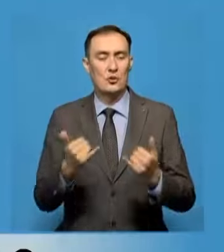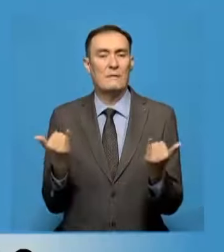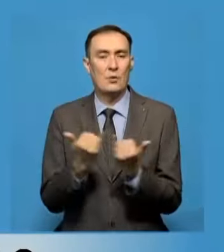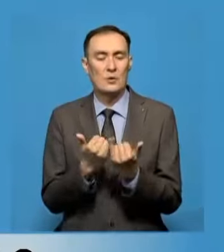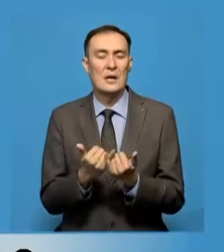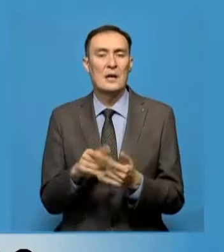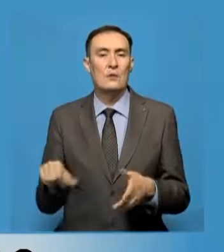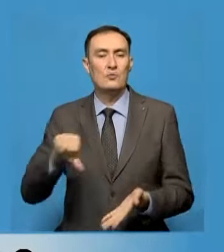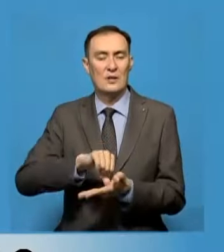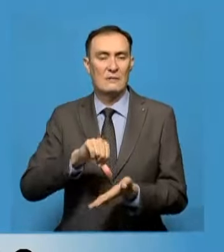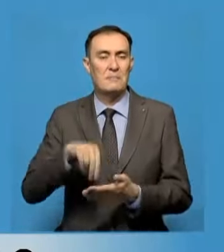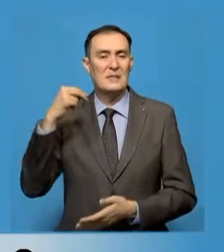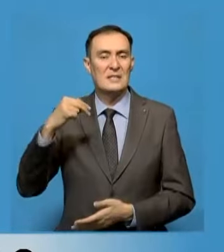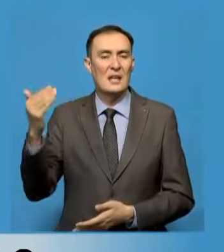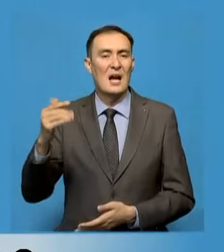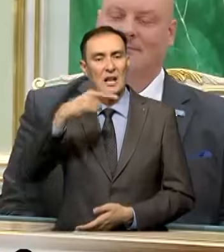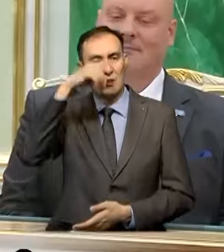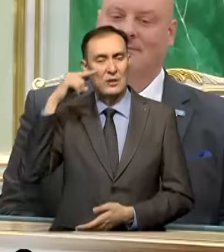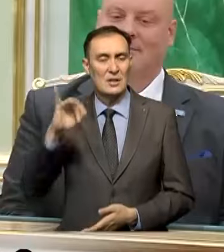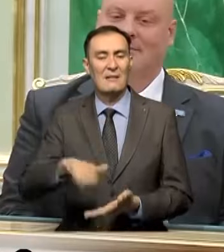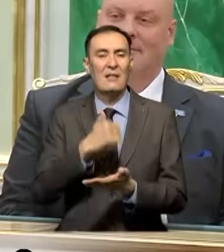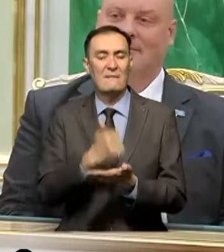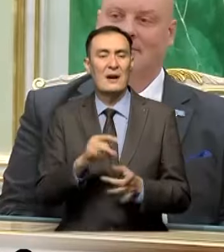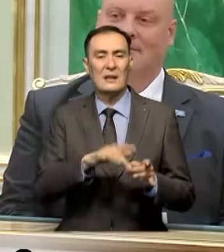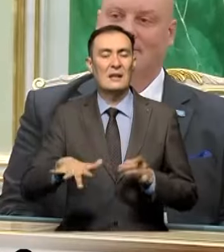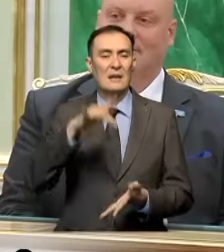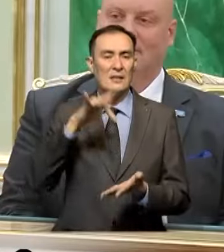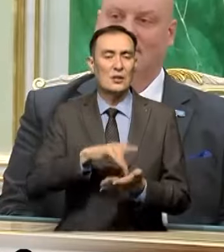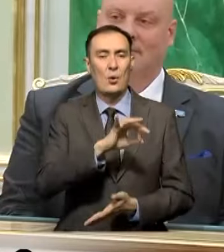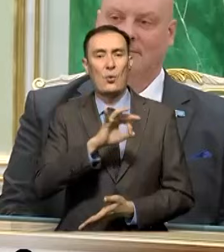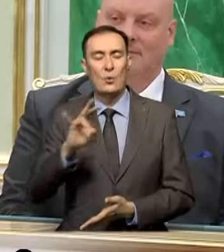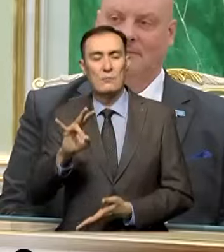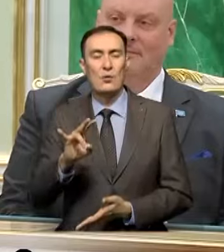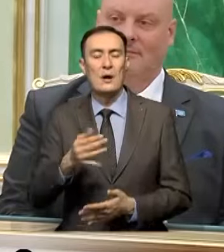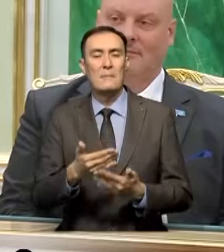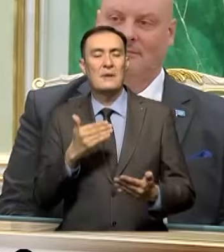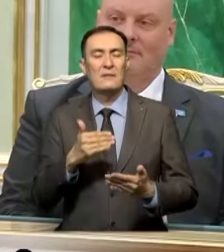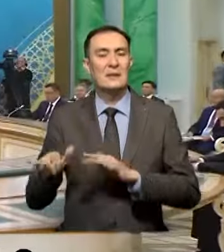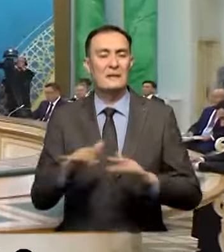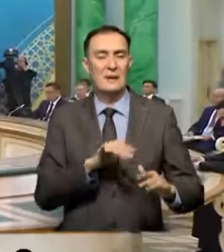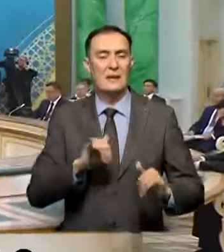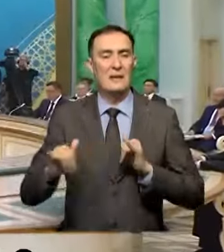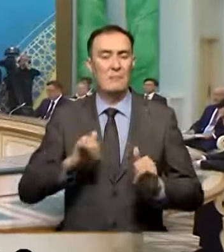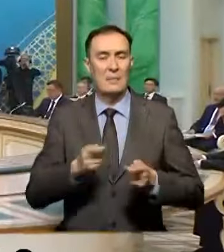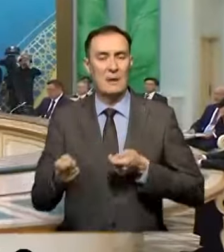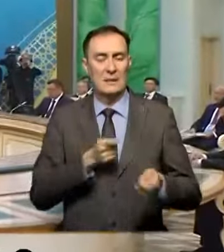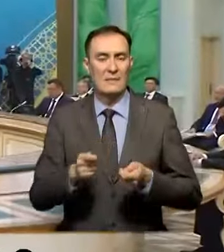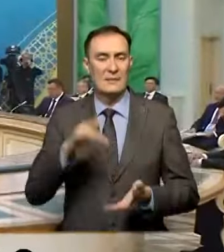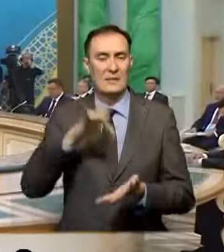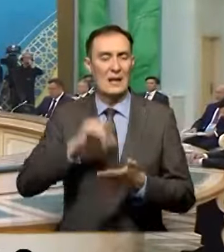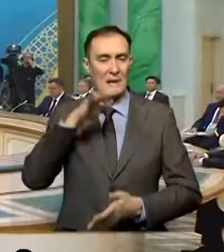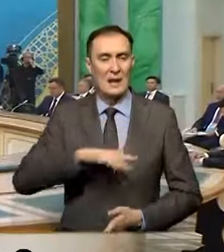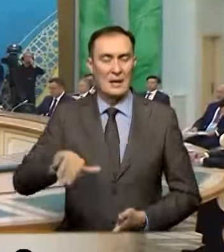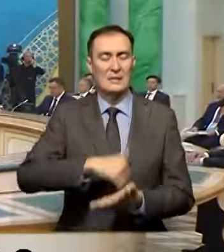гостя присоединился президент Азербайджана и глава регионального центра ООН по превентивной дипломатии для стран Центральной Азии.